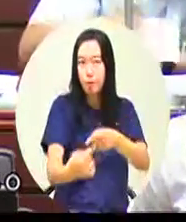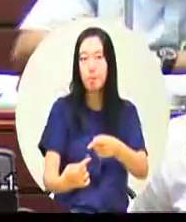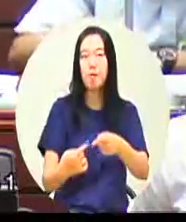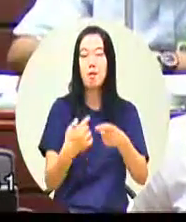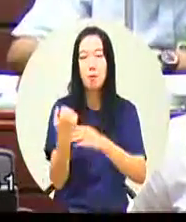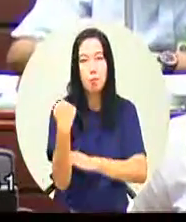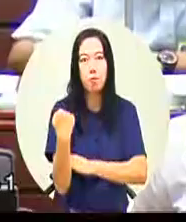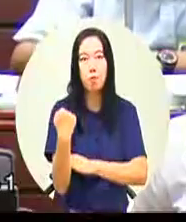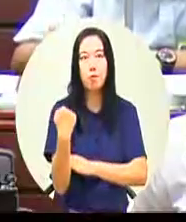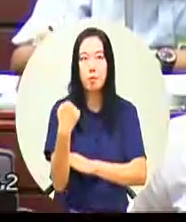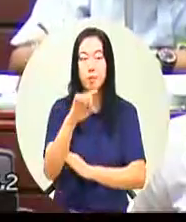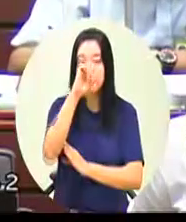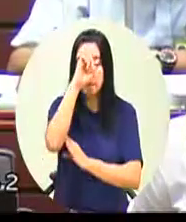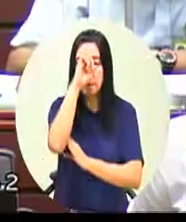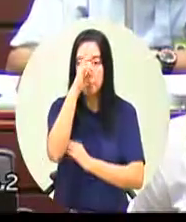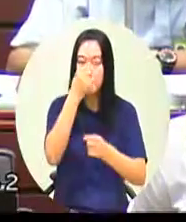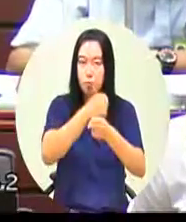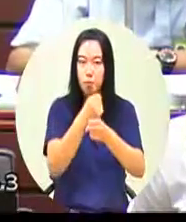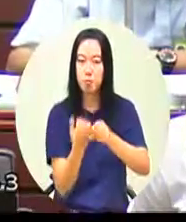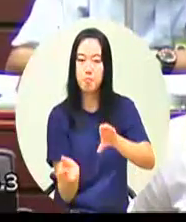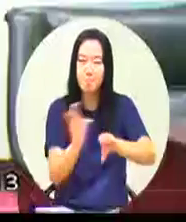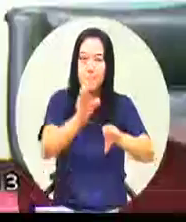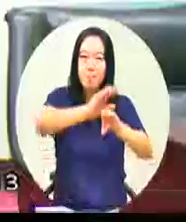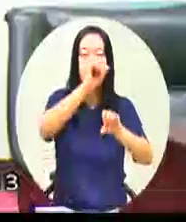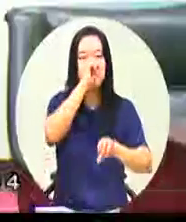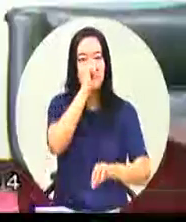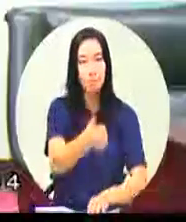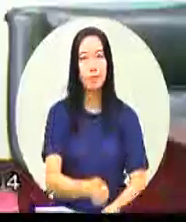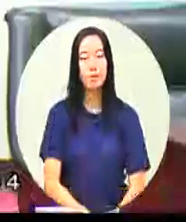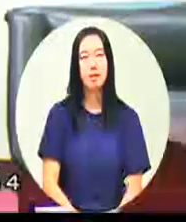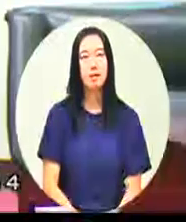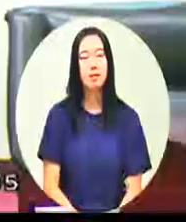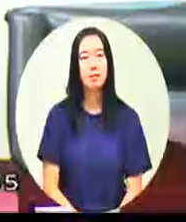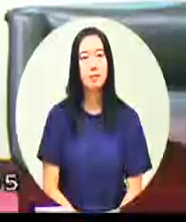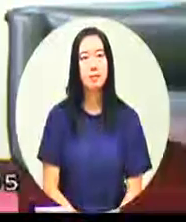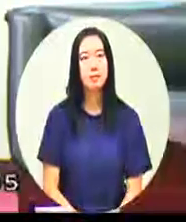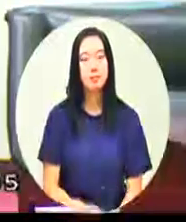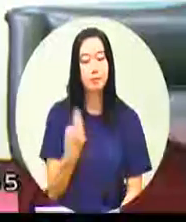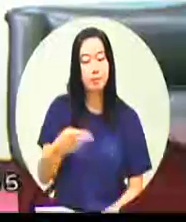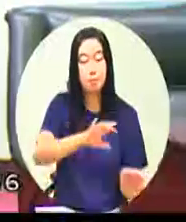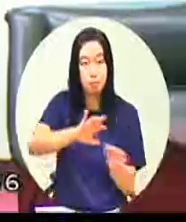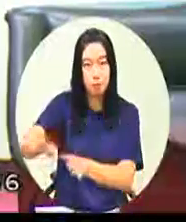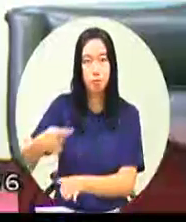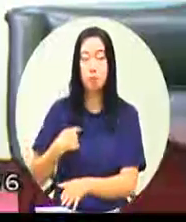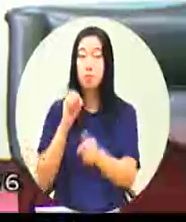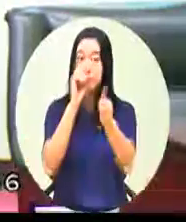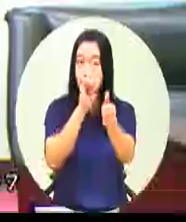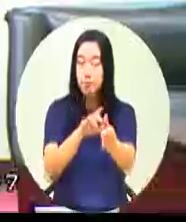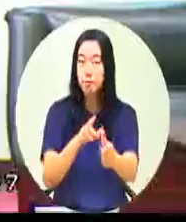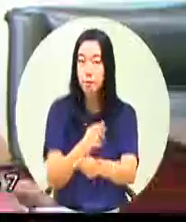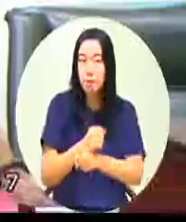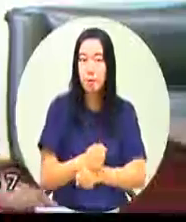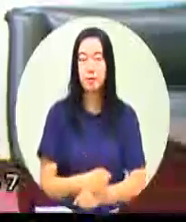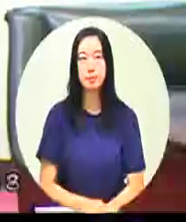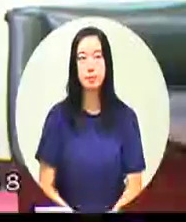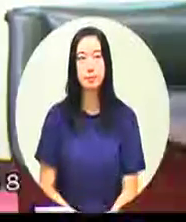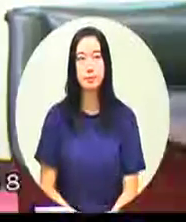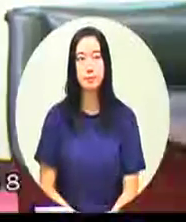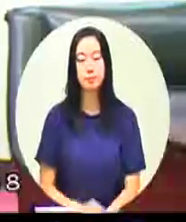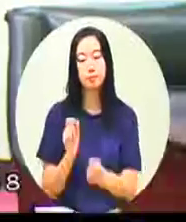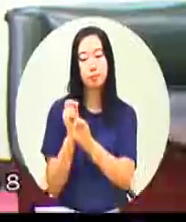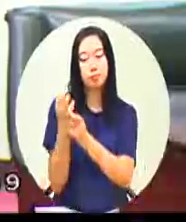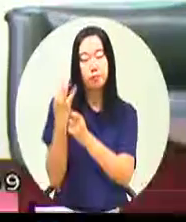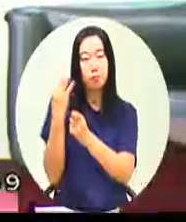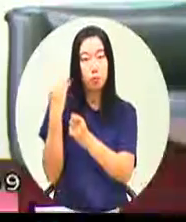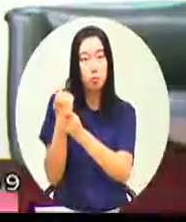当愈好安尼。 局长，这之外啦吼，我阁提醒一个，我顶几工有服务一